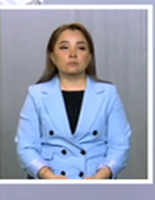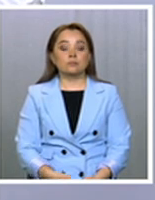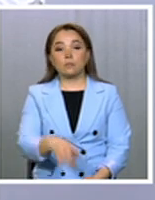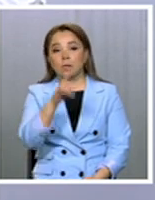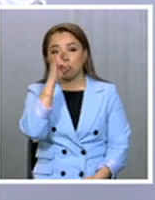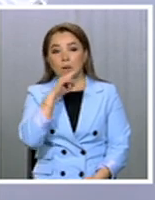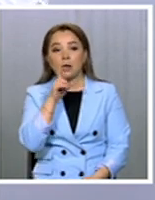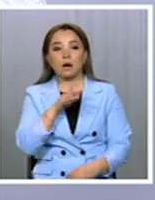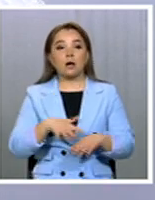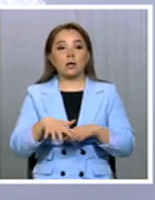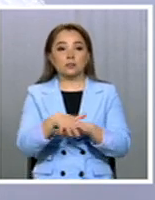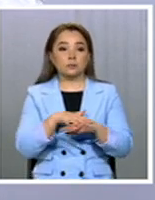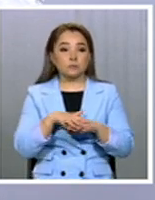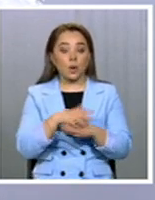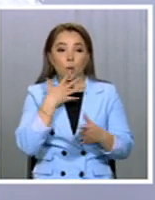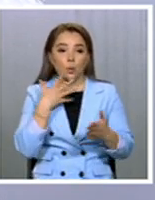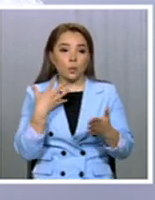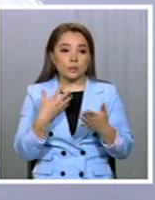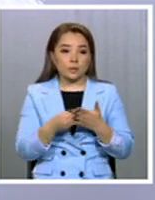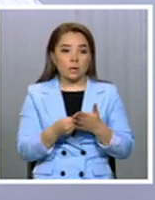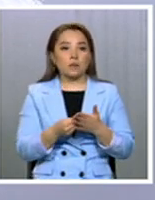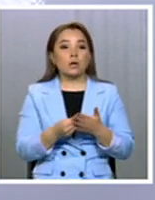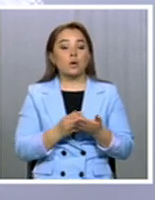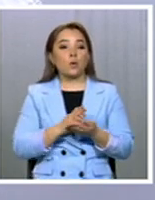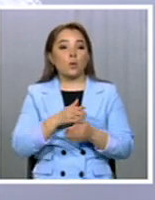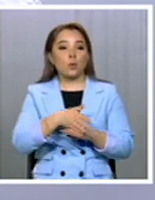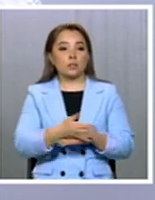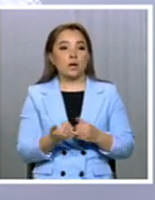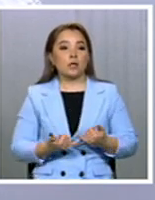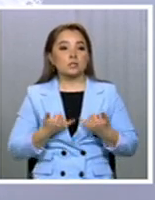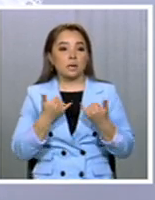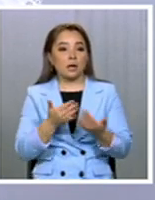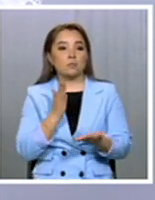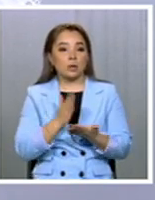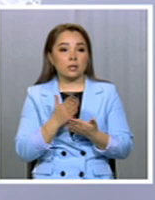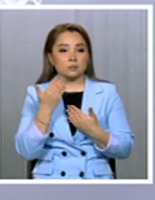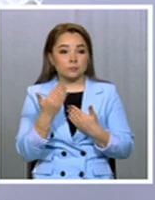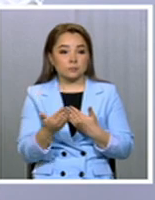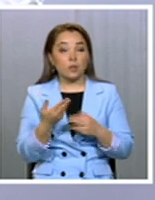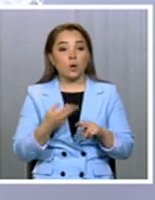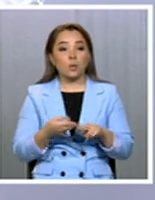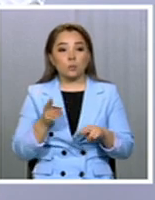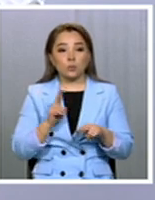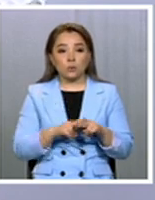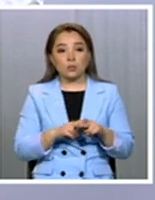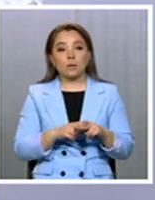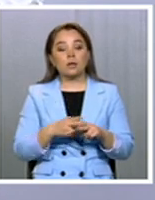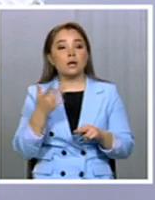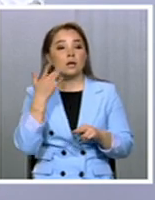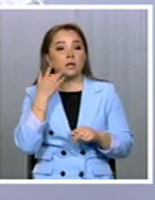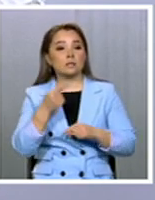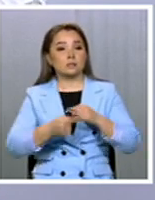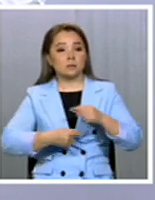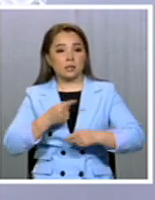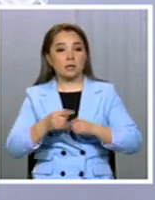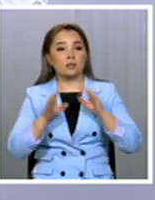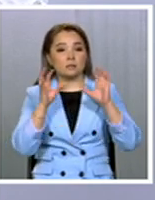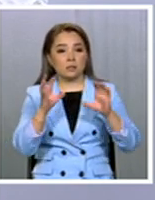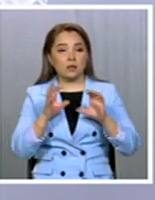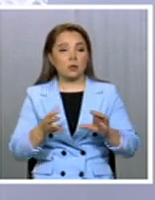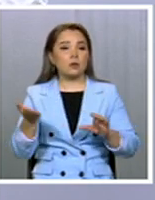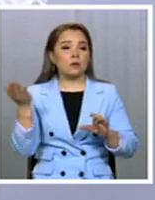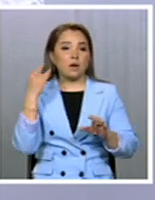Қазақ халқының өзіндік қонақжайлылығы бар. Бұл әдет ежелден бері келе